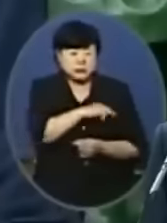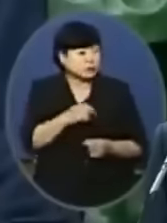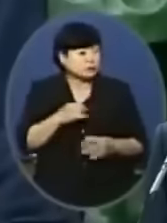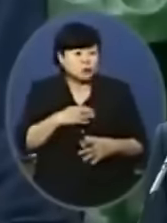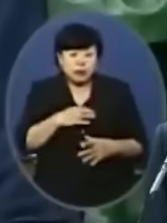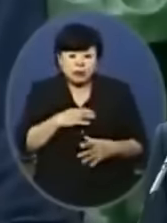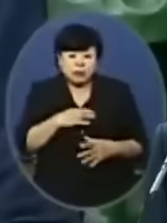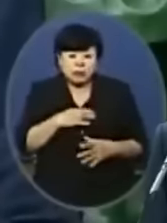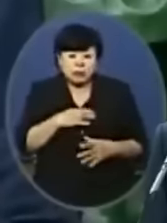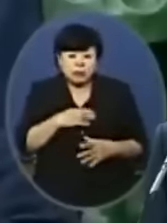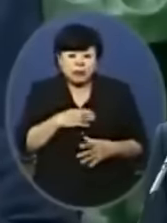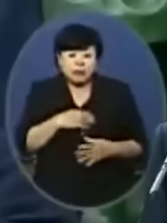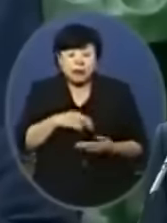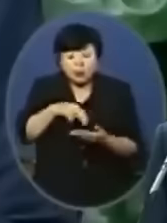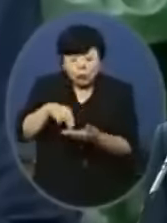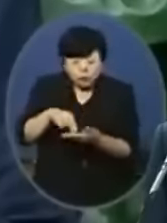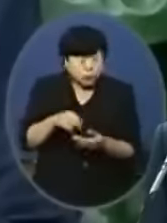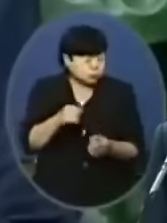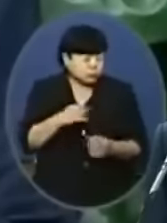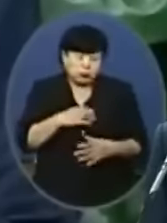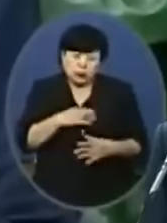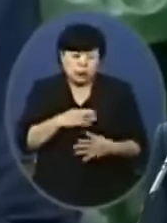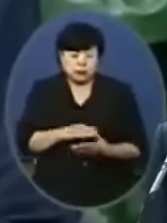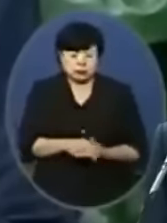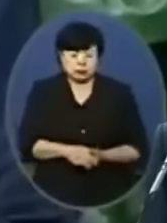무섭습니다. 고독이 제일 무서운 거예요.